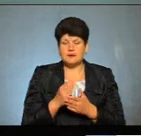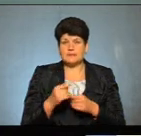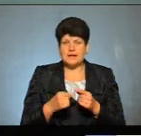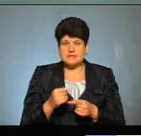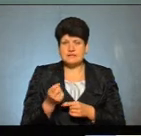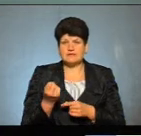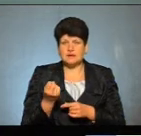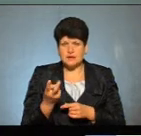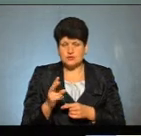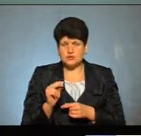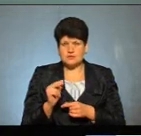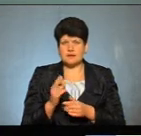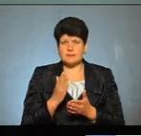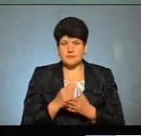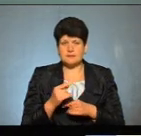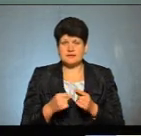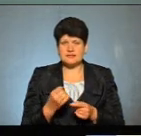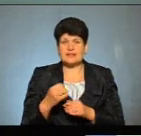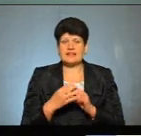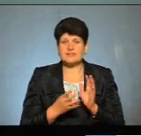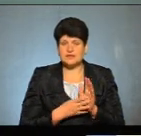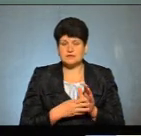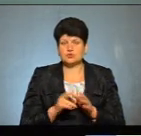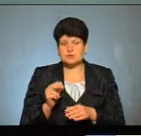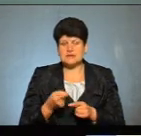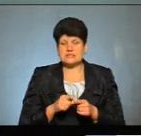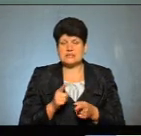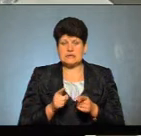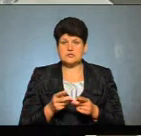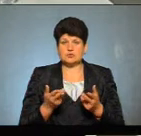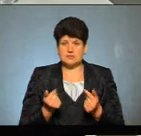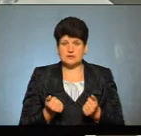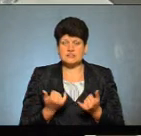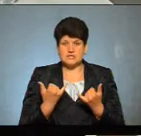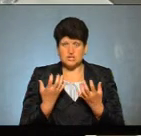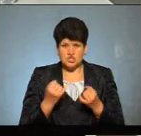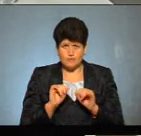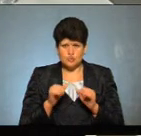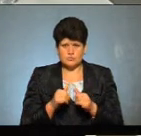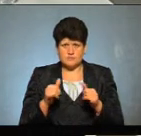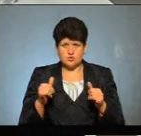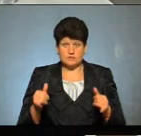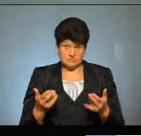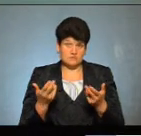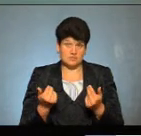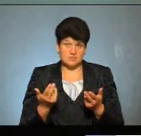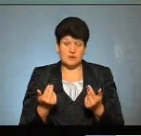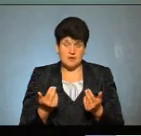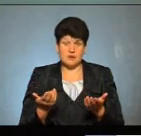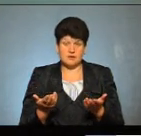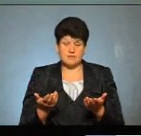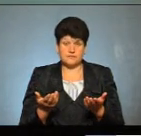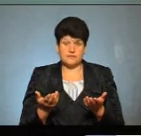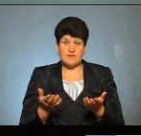і маємо наслідки 19-го числа. Це дійсно так. Зараз, тобто вони ще можуть збільшуватися? Так,